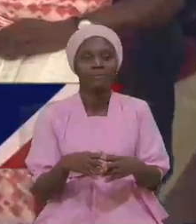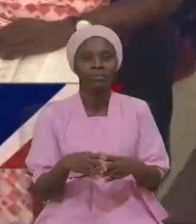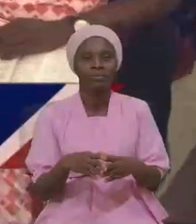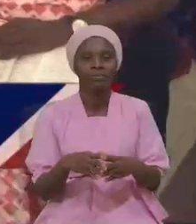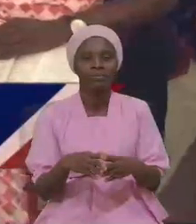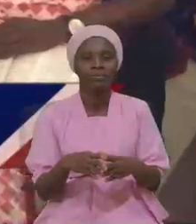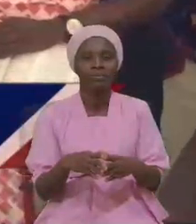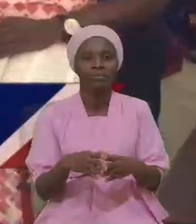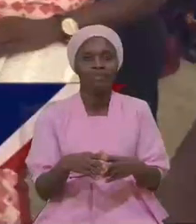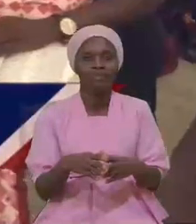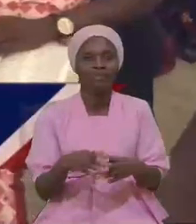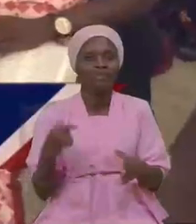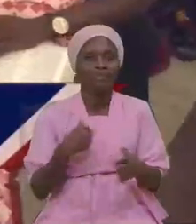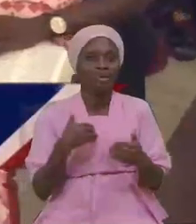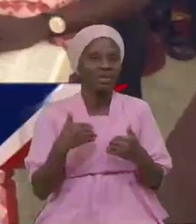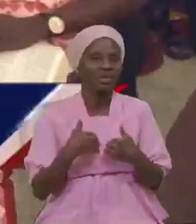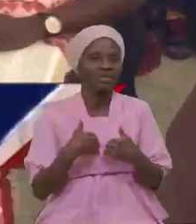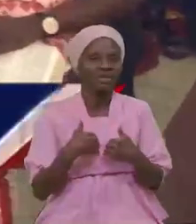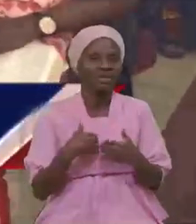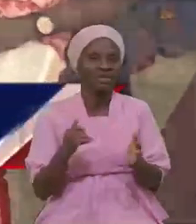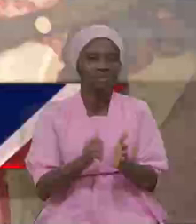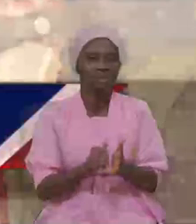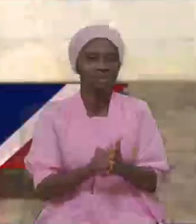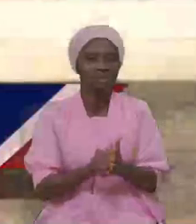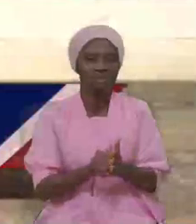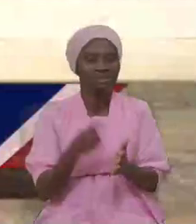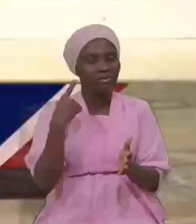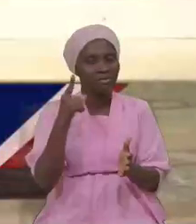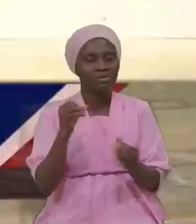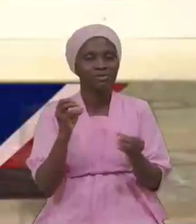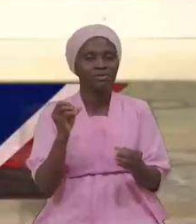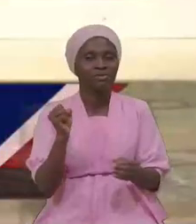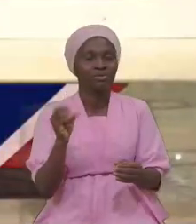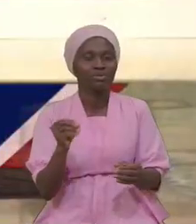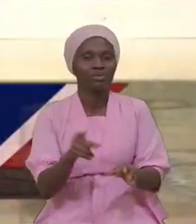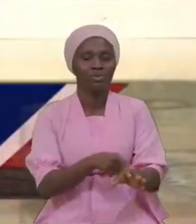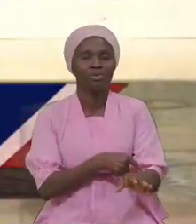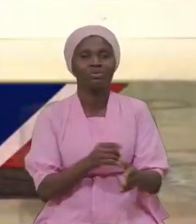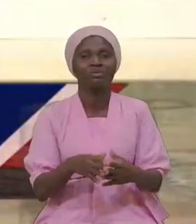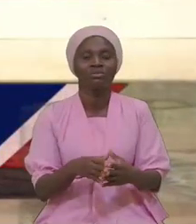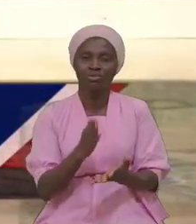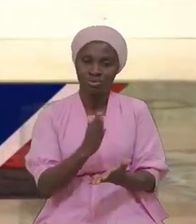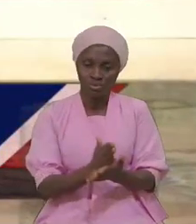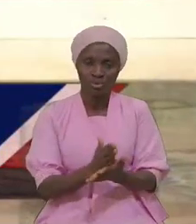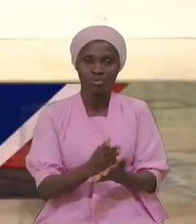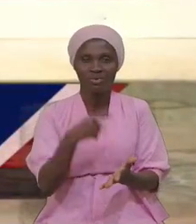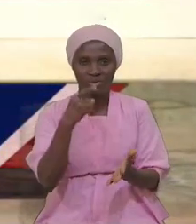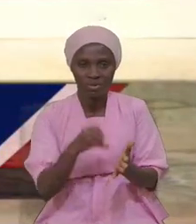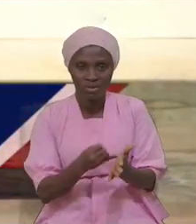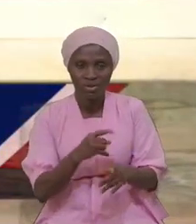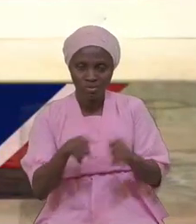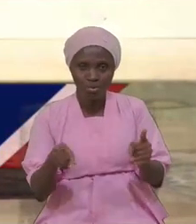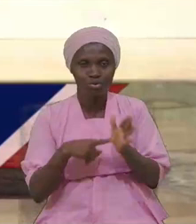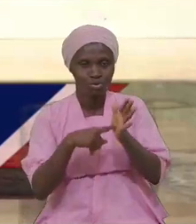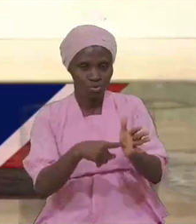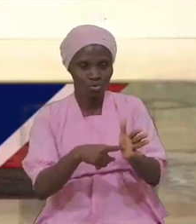Nous avons entendu cela plusieurs fois. Cesse de dire que, cesse de faire. Montre la foi. Démontre